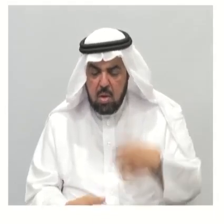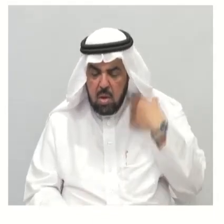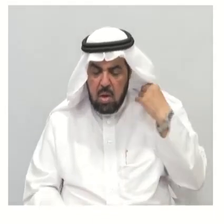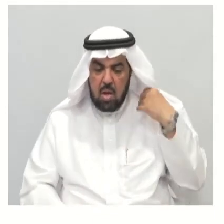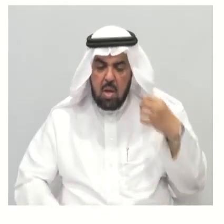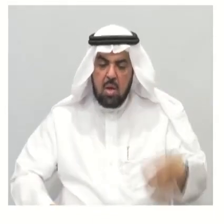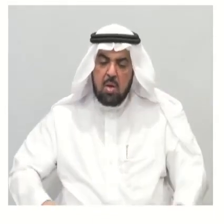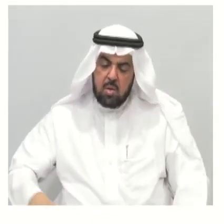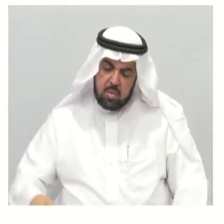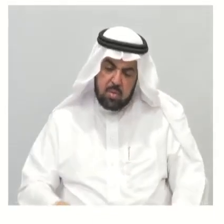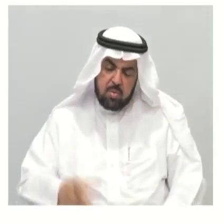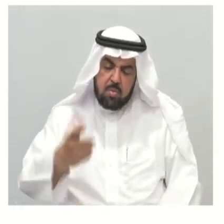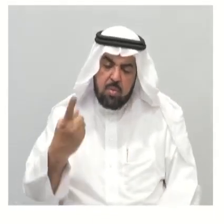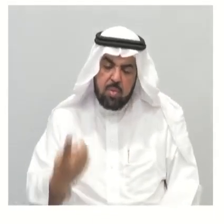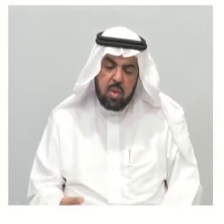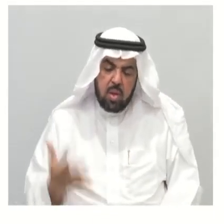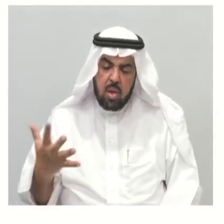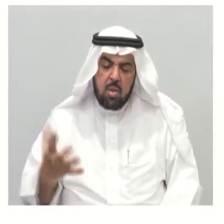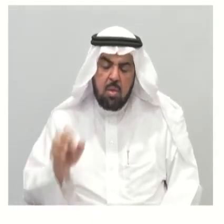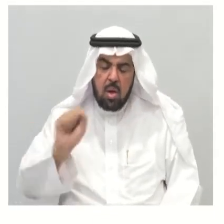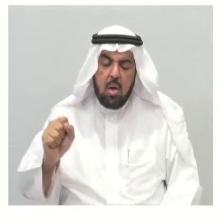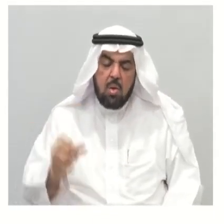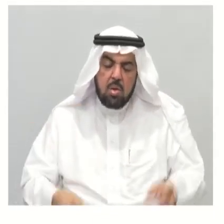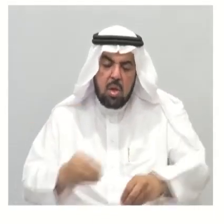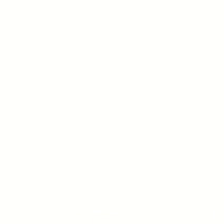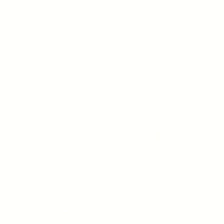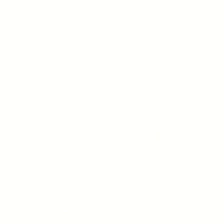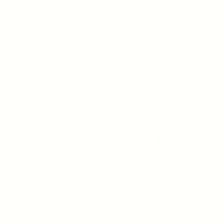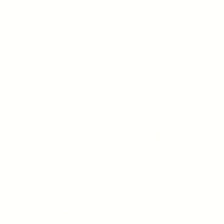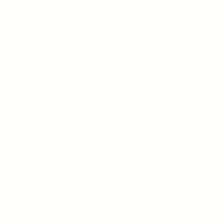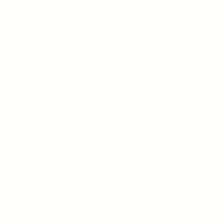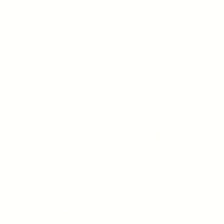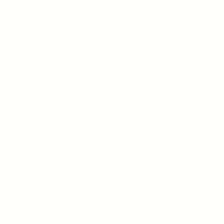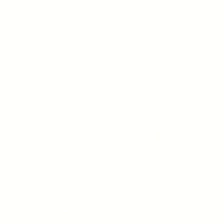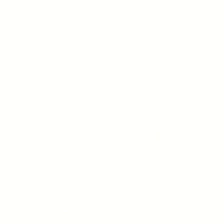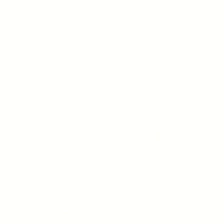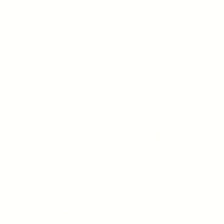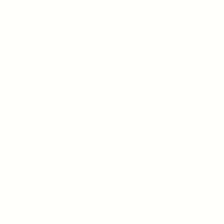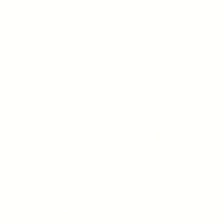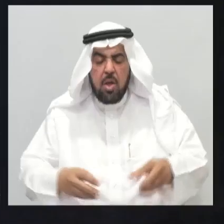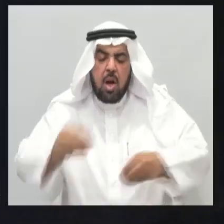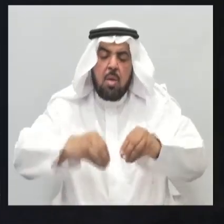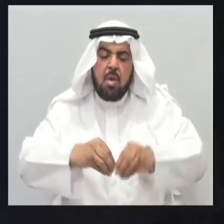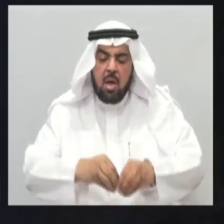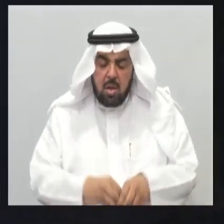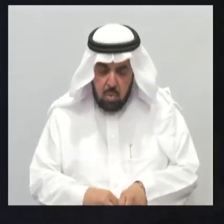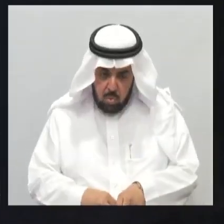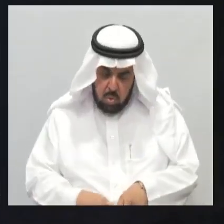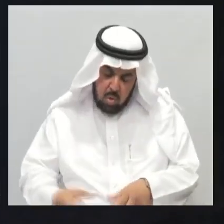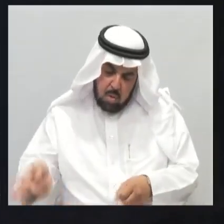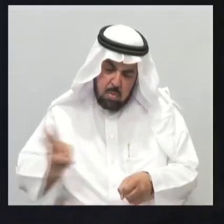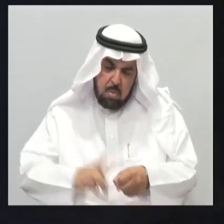أن هذه الفقرات الخمسة عبارة عن الخواص الكيميائية الشائعة. إذا لنرى الآن أدلة التغير الكيميائي ونعيد، ما